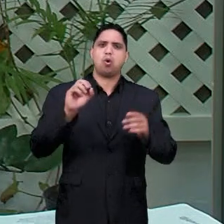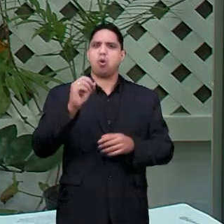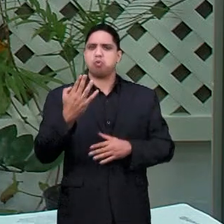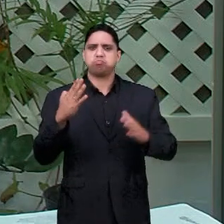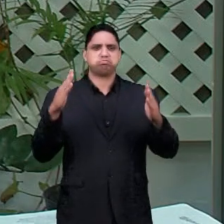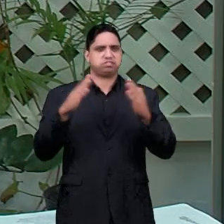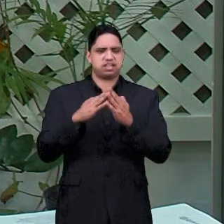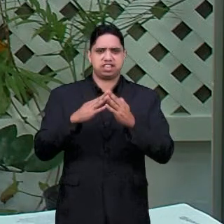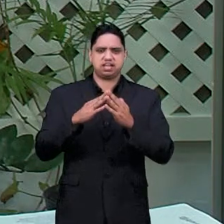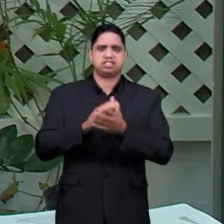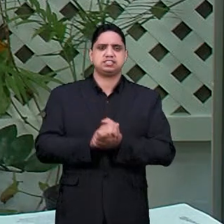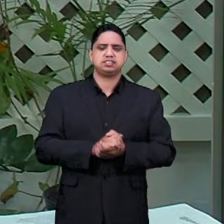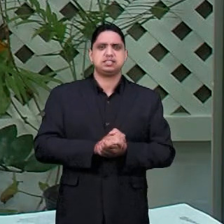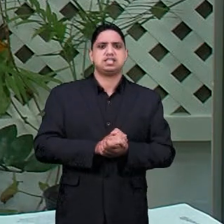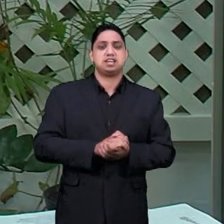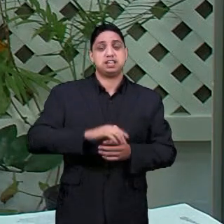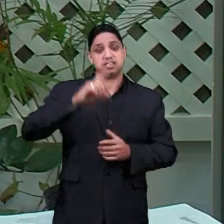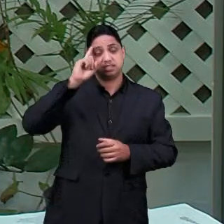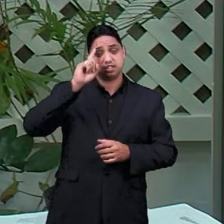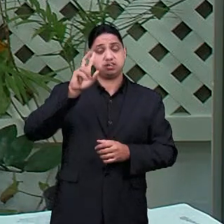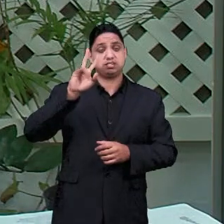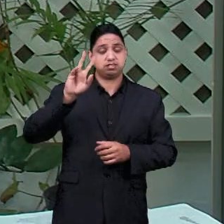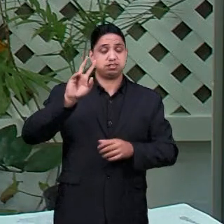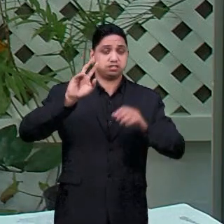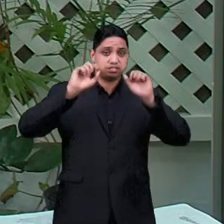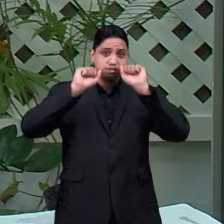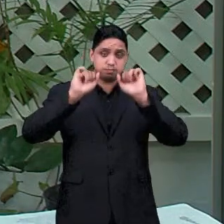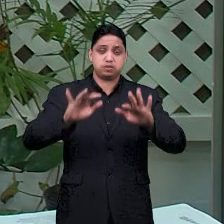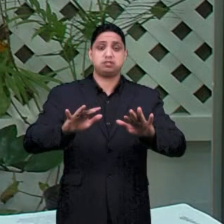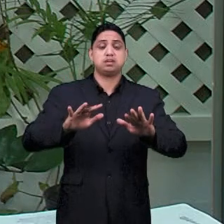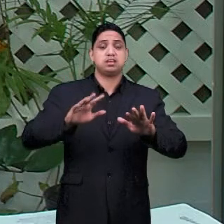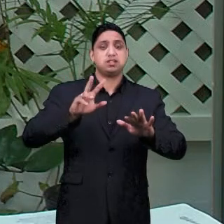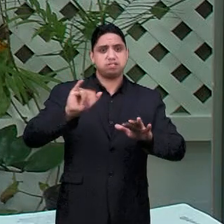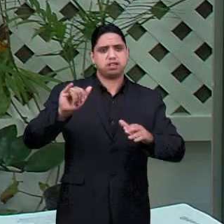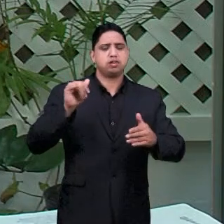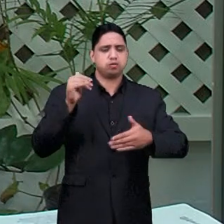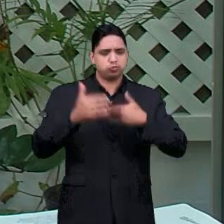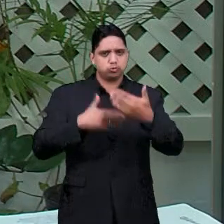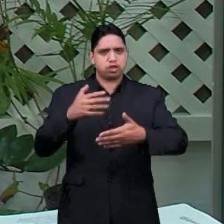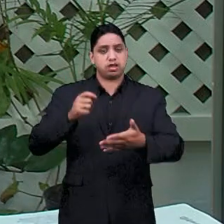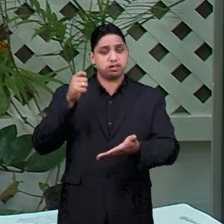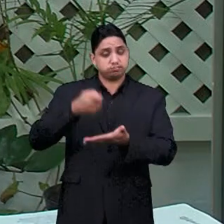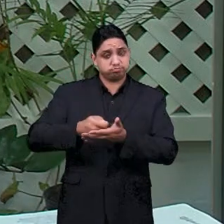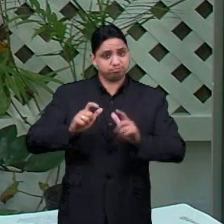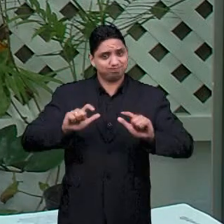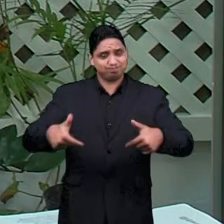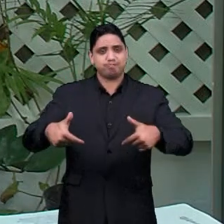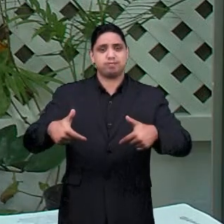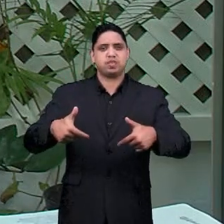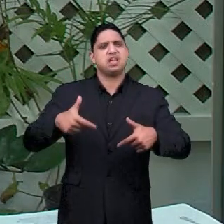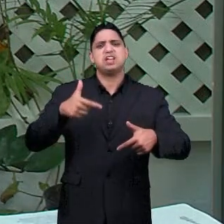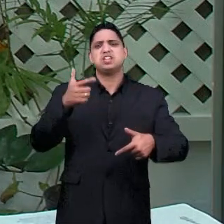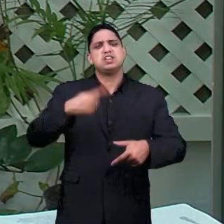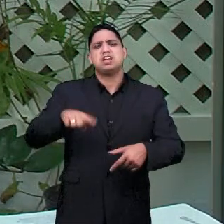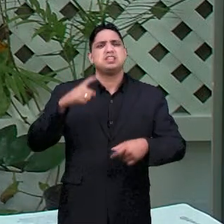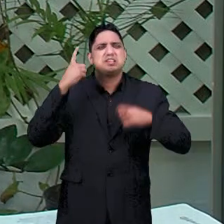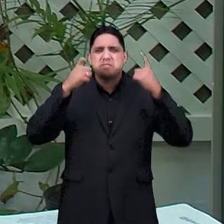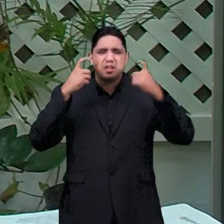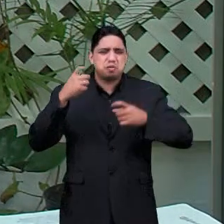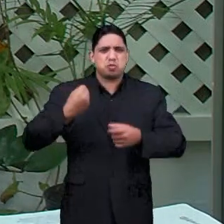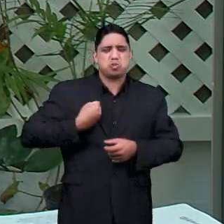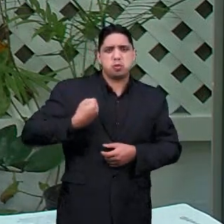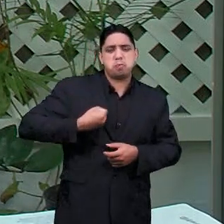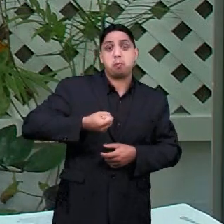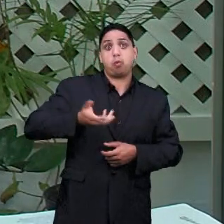aussi. Ainsi, Dieu va continuer à effectuer cette œuvre. Nous ne sommes pas préoccupés avec des nombres, avec des personnes. Nous